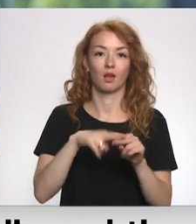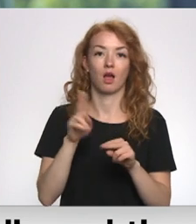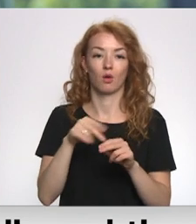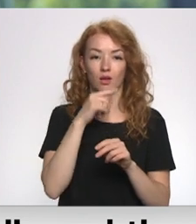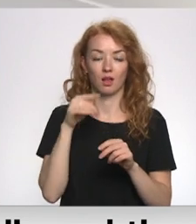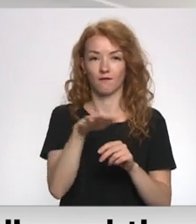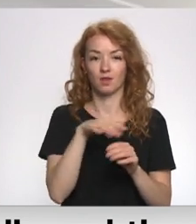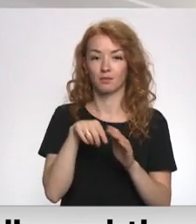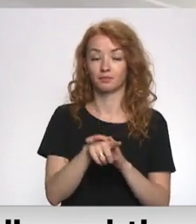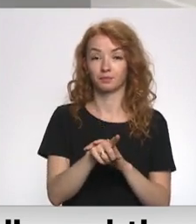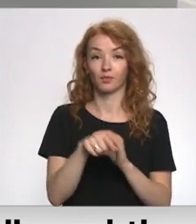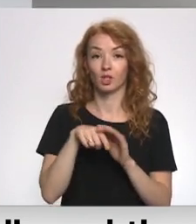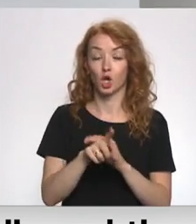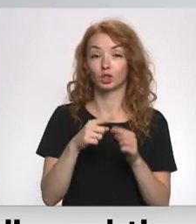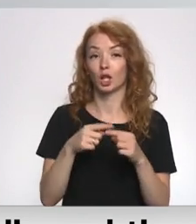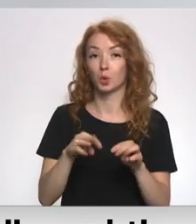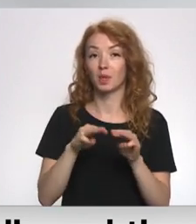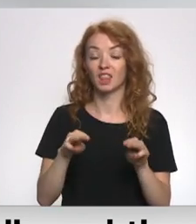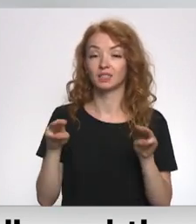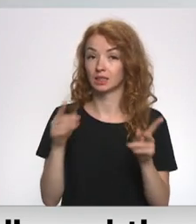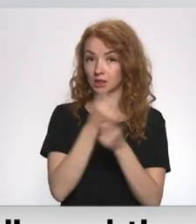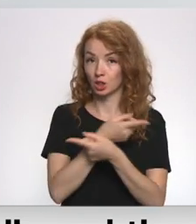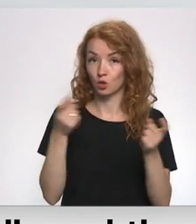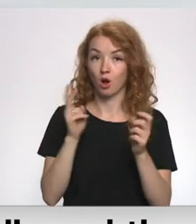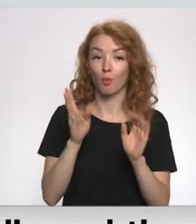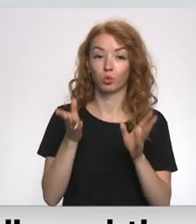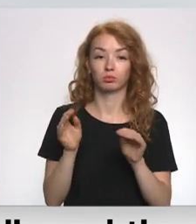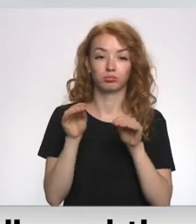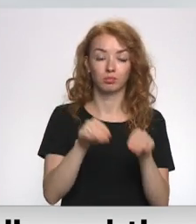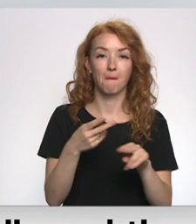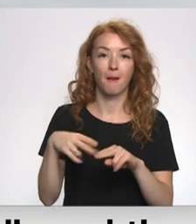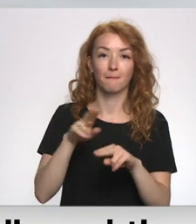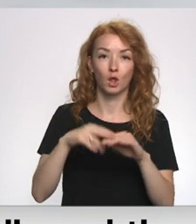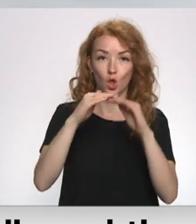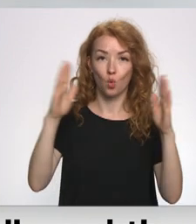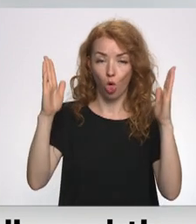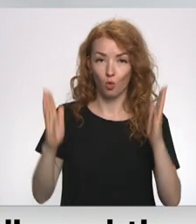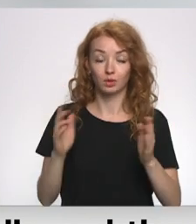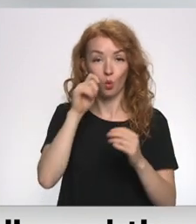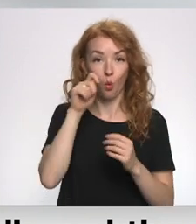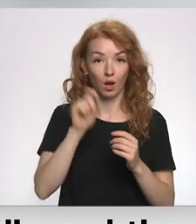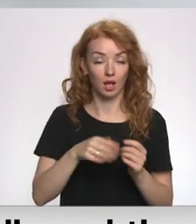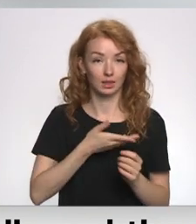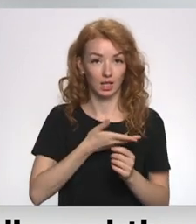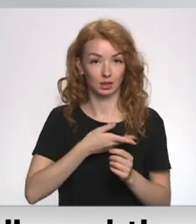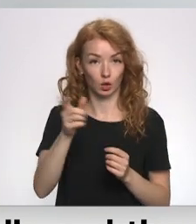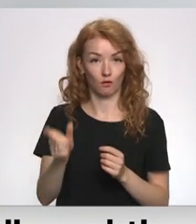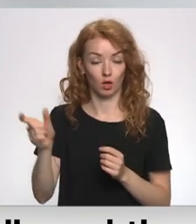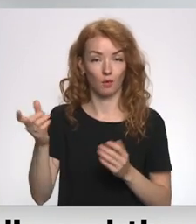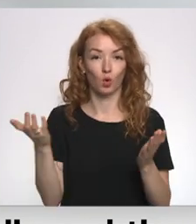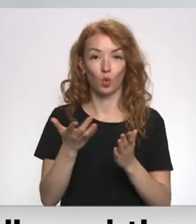Krievijas federāciju. Iekšlietu ministrijā norāda, ka tiks ierīkotas papildinojumas Ukrainas iedzīvotājiem, kuri